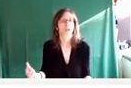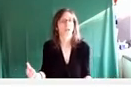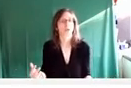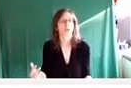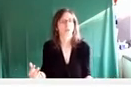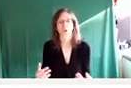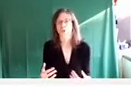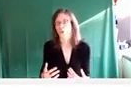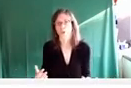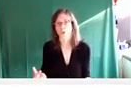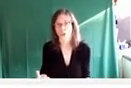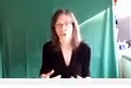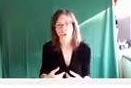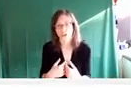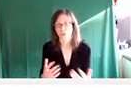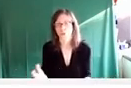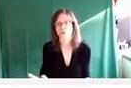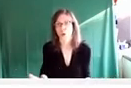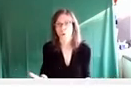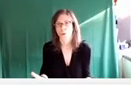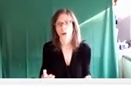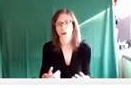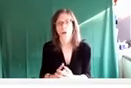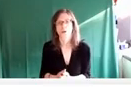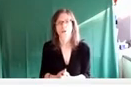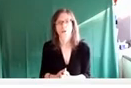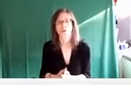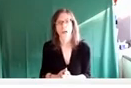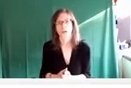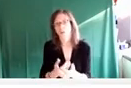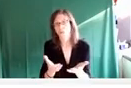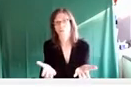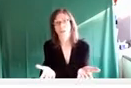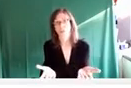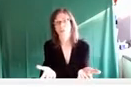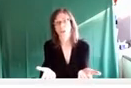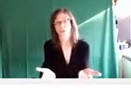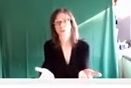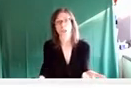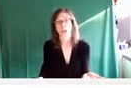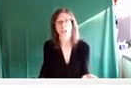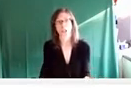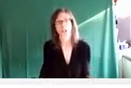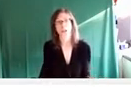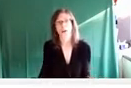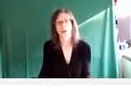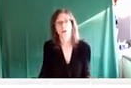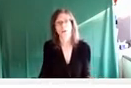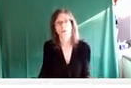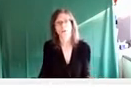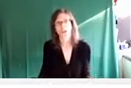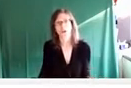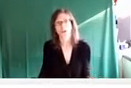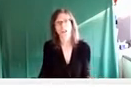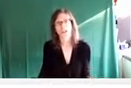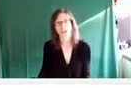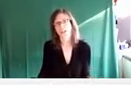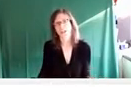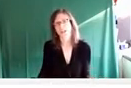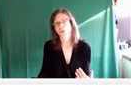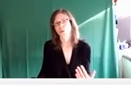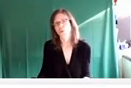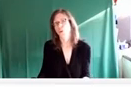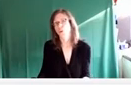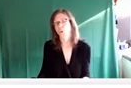de fins, de projets de recherche, de diffusion. Par exemple, en ce moment, ce que vous regardez, si vous voyez le lien qui est